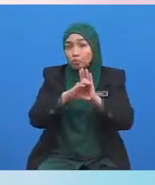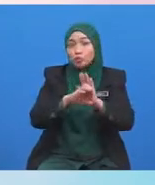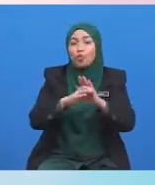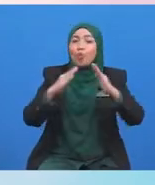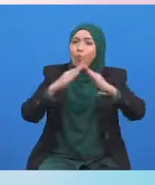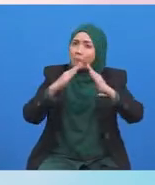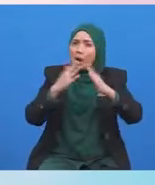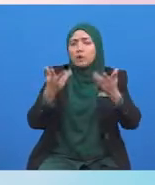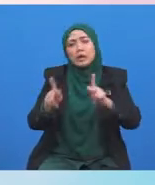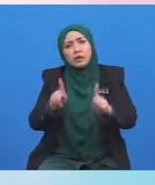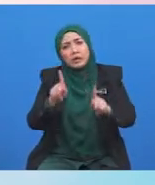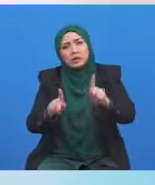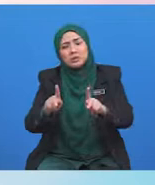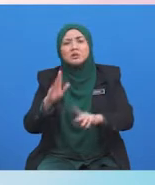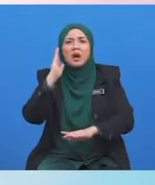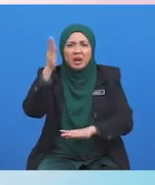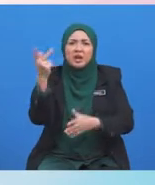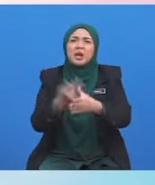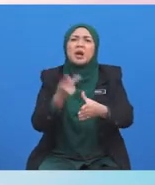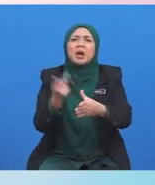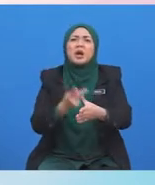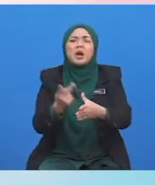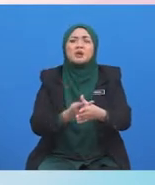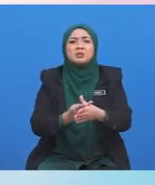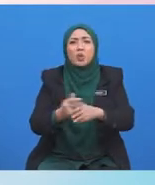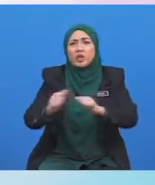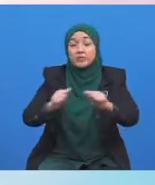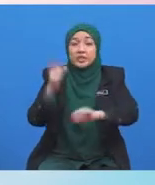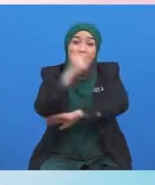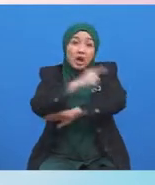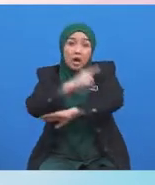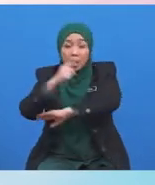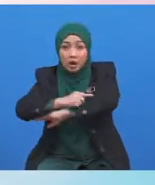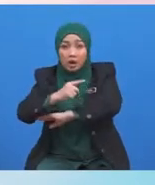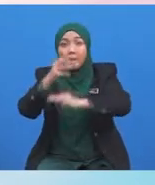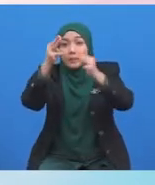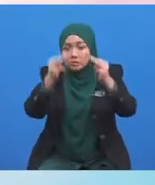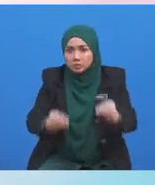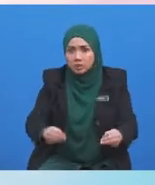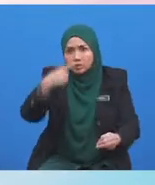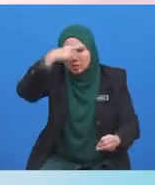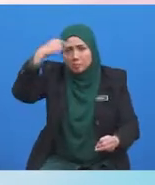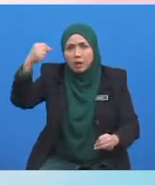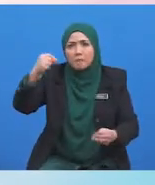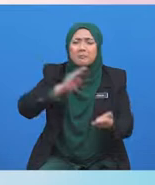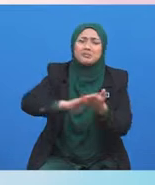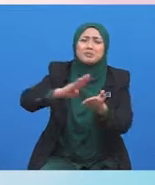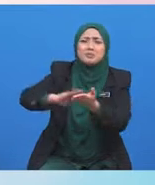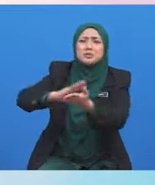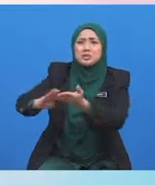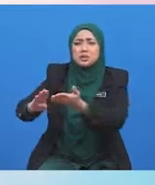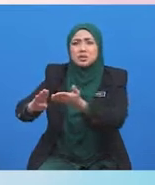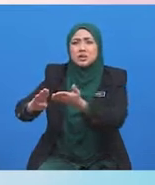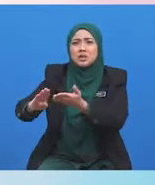rosak. Ini akan mengganggu aktiviti harian penduduk kerana aktiviti pembersihan kawasan sekitar